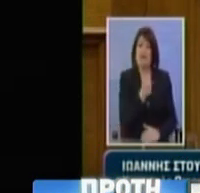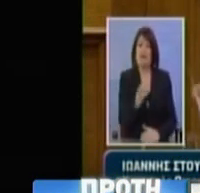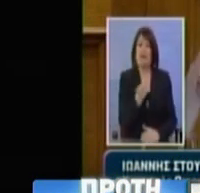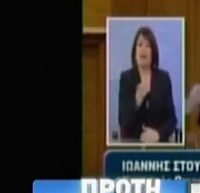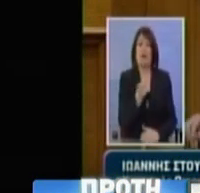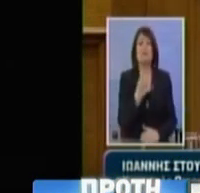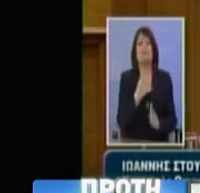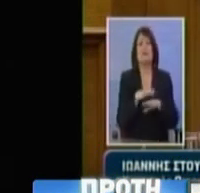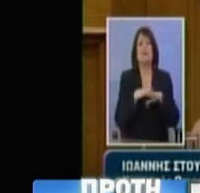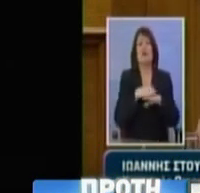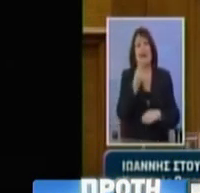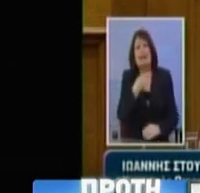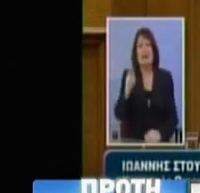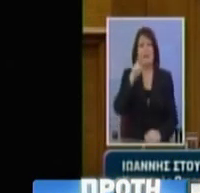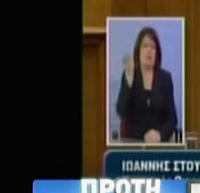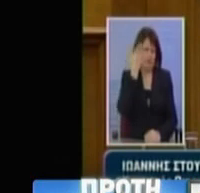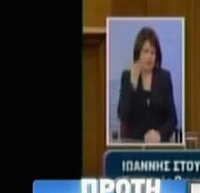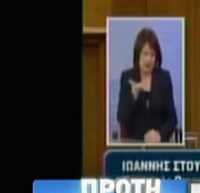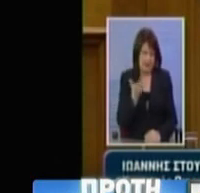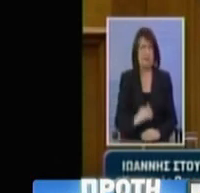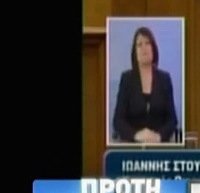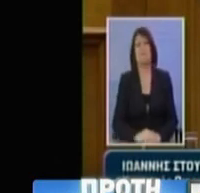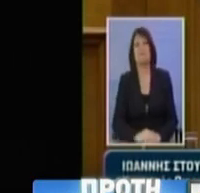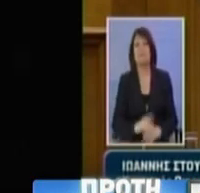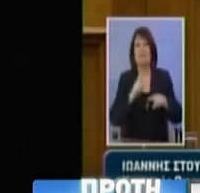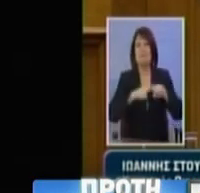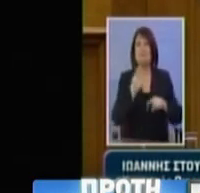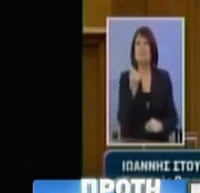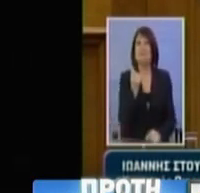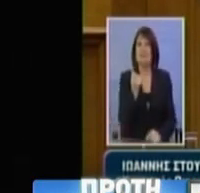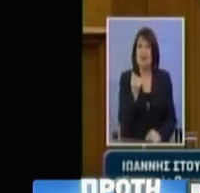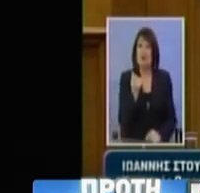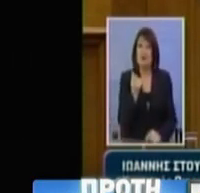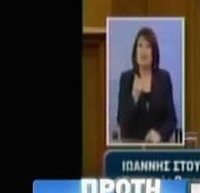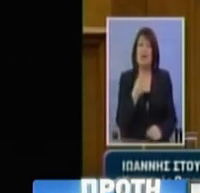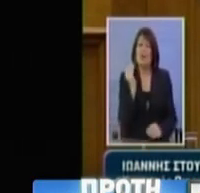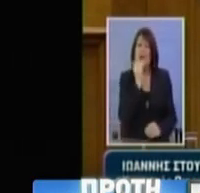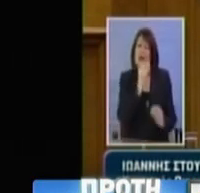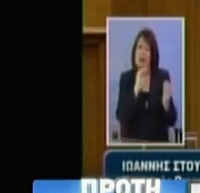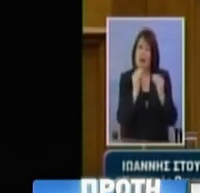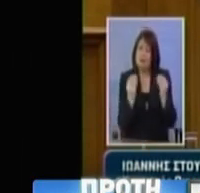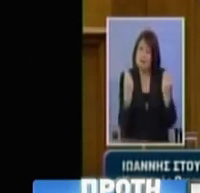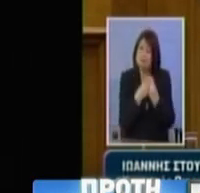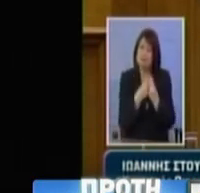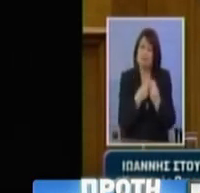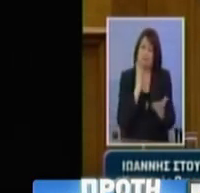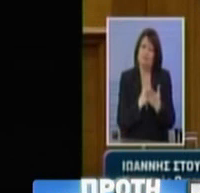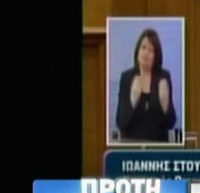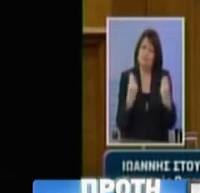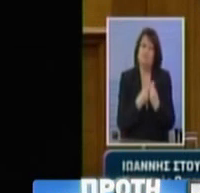χώρας. Πράγματι, το εισόδημα των πολιτών έχει πληγεί από την παρατεταμένη ύφεση και αυτό η κυβέρνηση